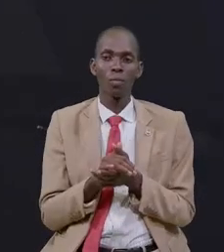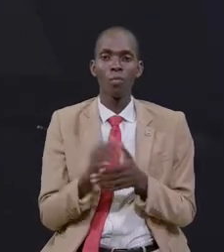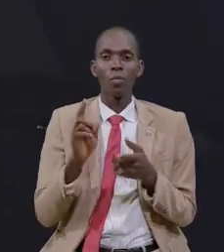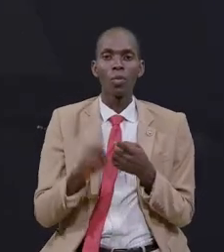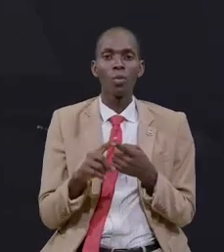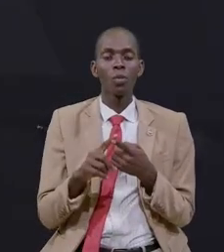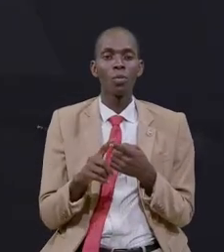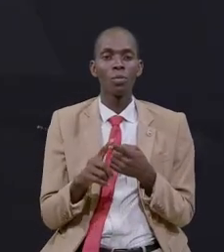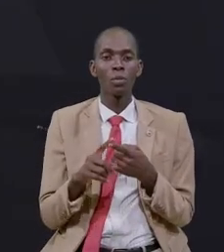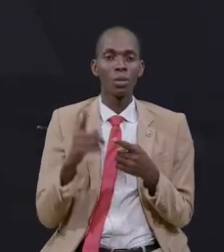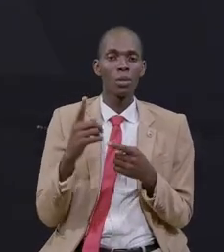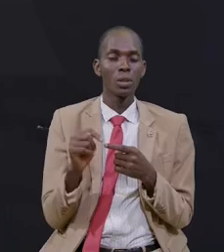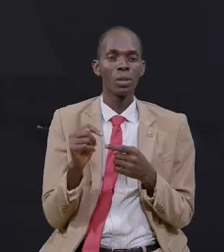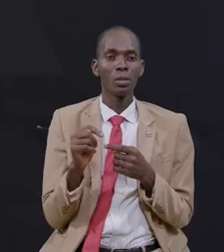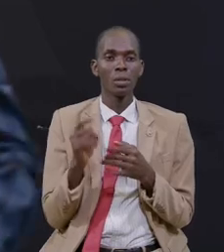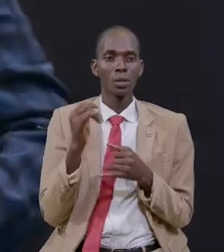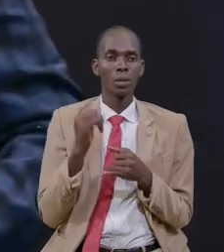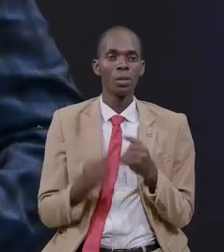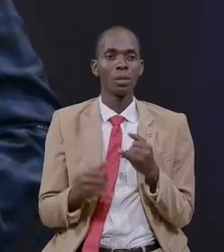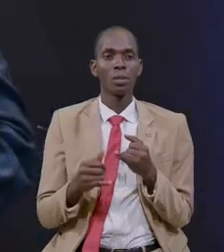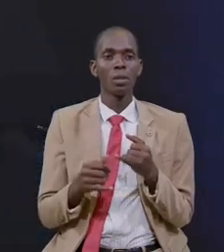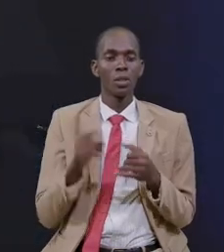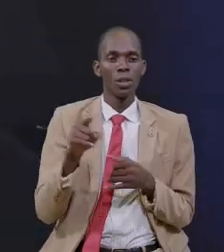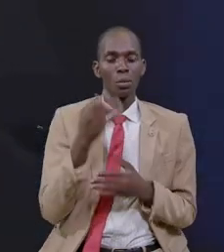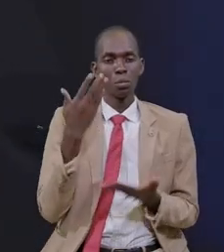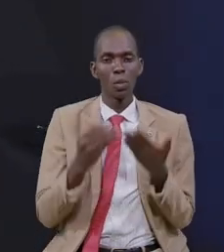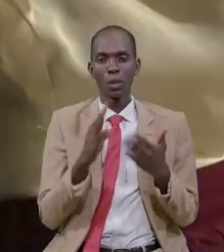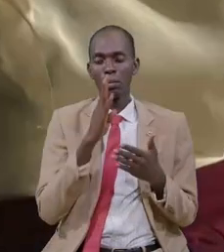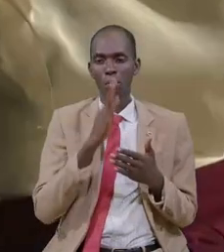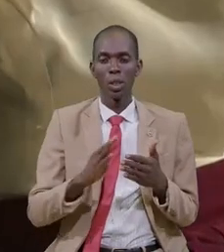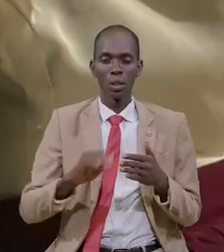afin que vous soyez affermis.